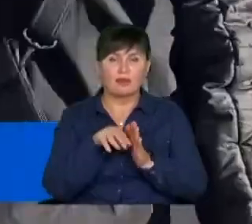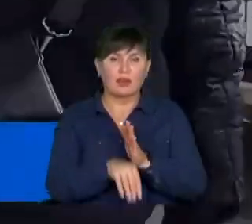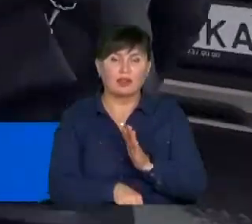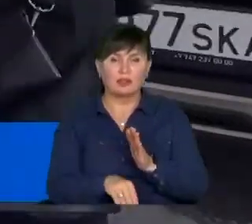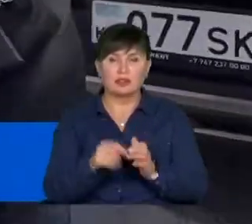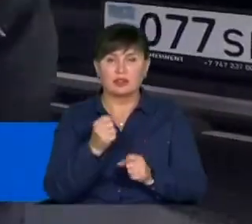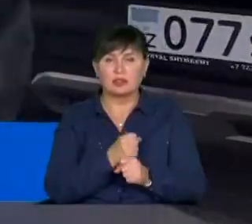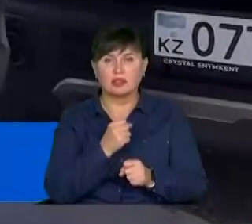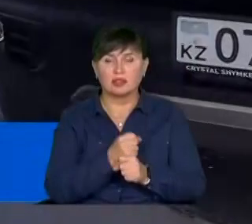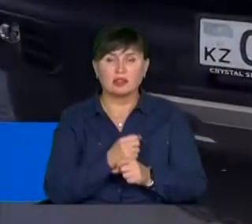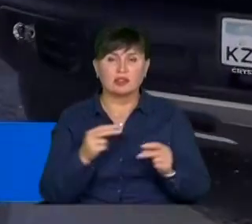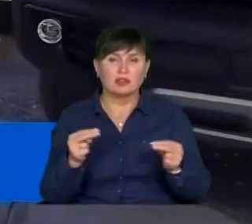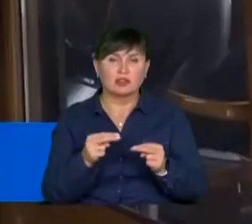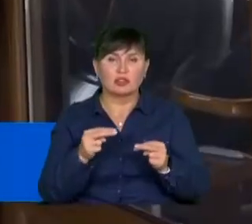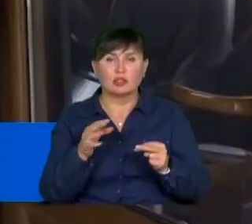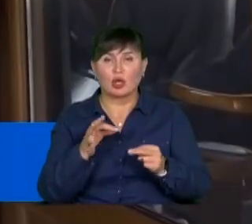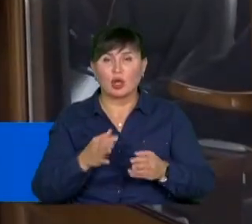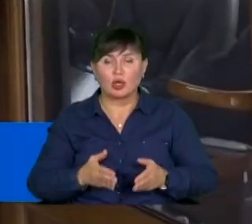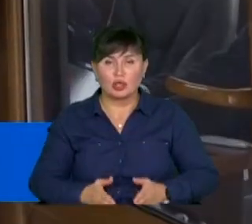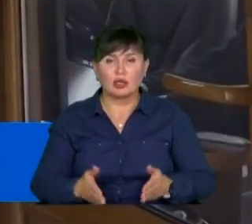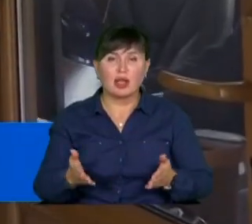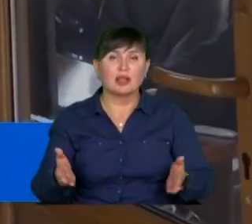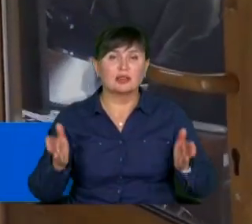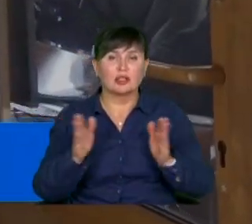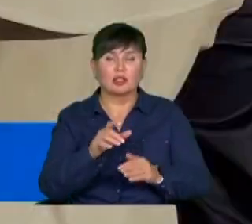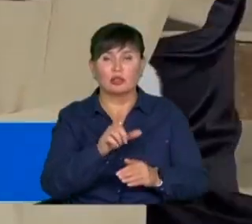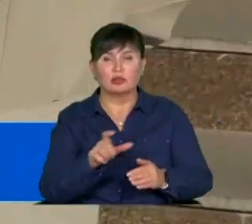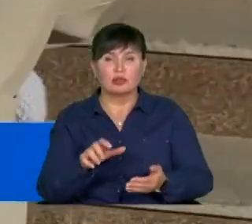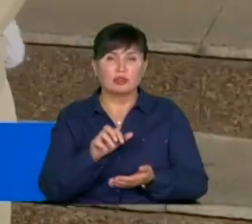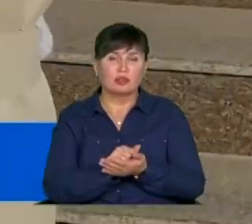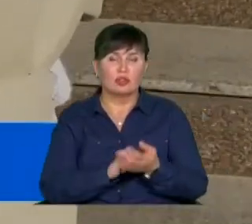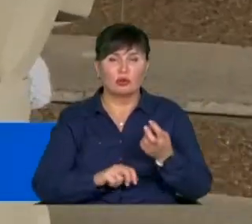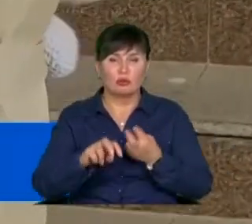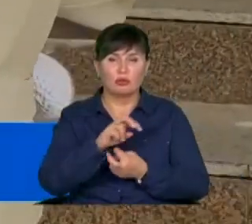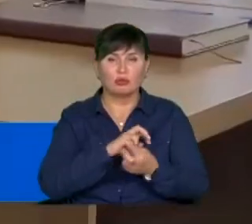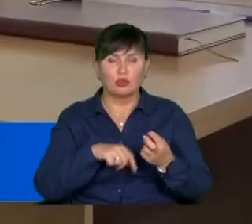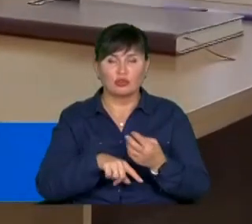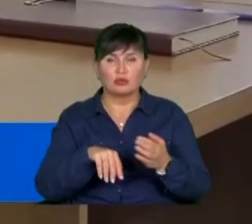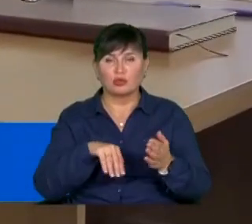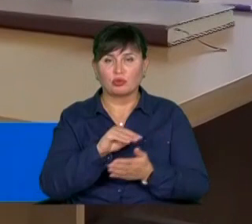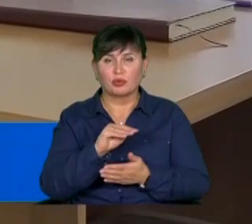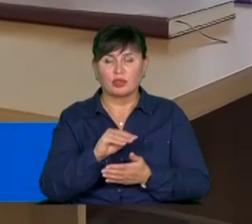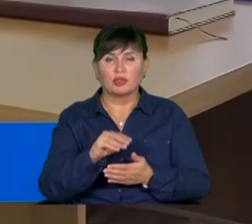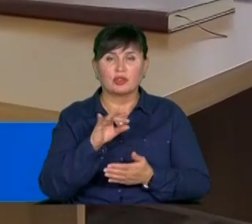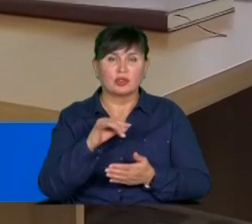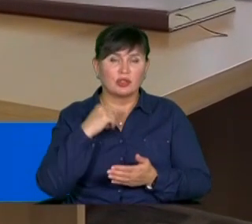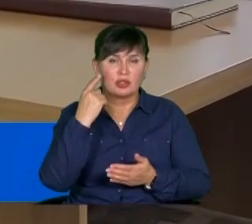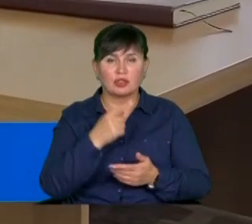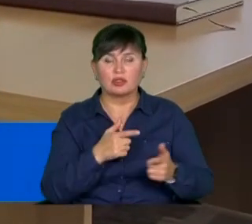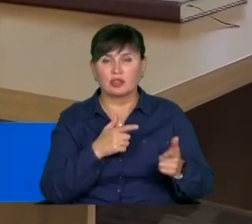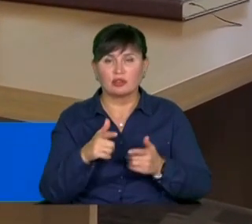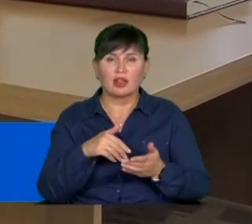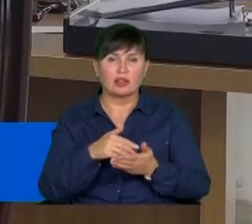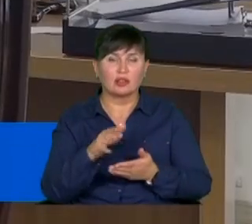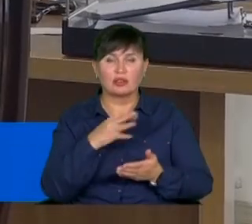входило изготовление свидетельств о рождении. Остальные члены ОПГ занимались поиском потенциальных покупателей и лиц, готовых